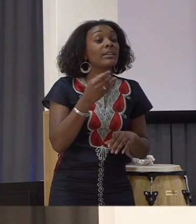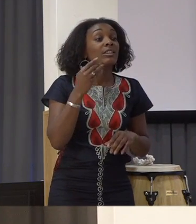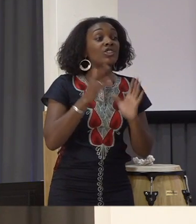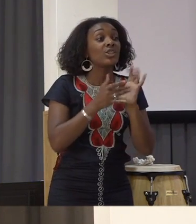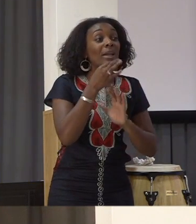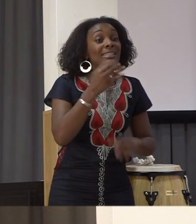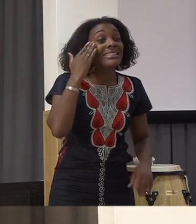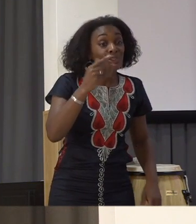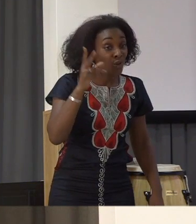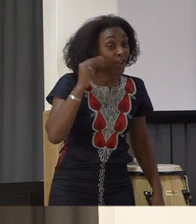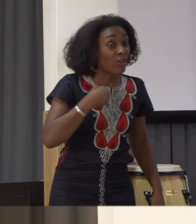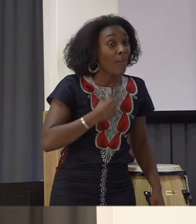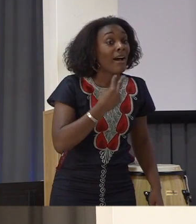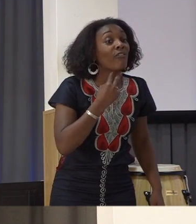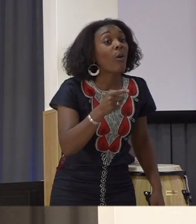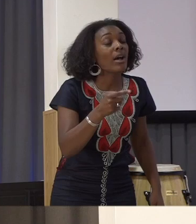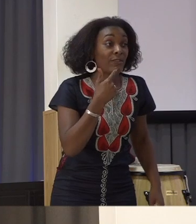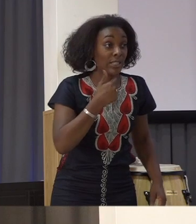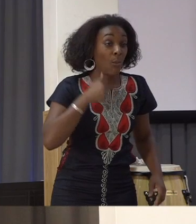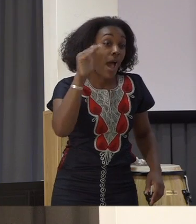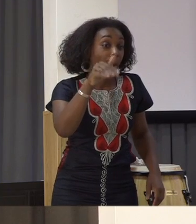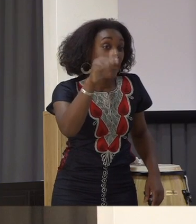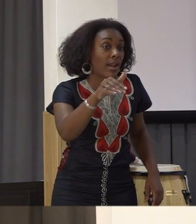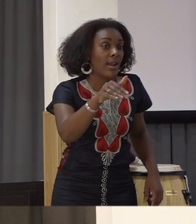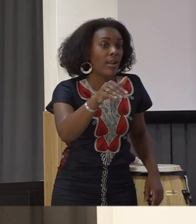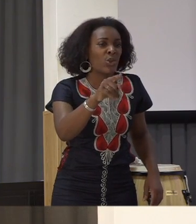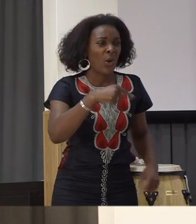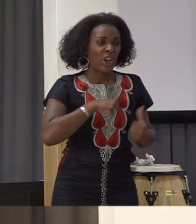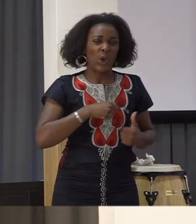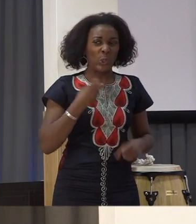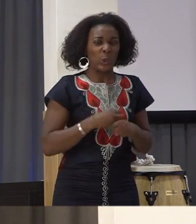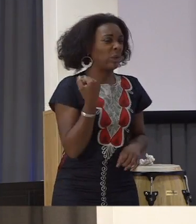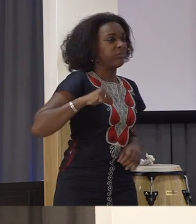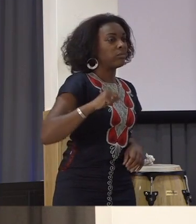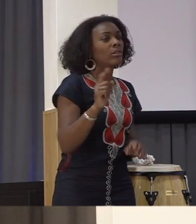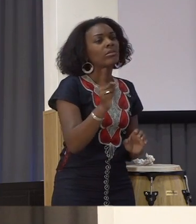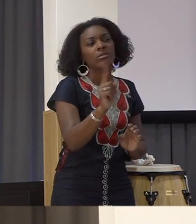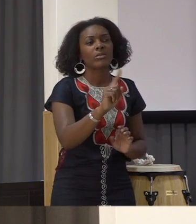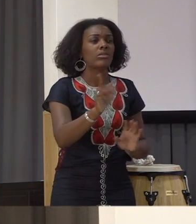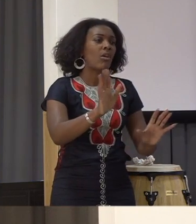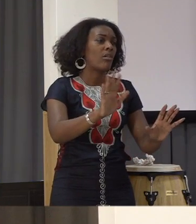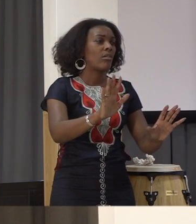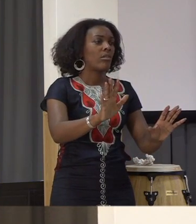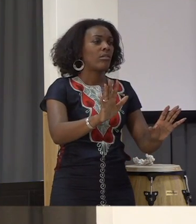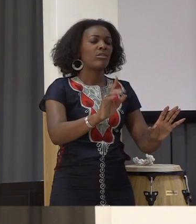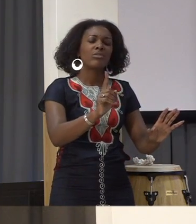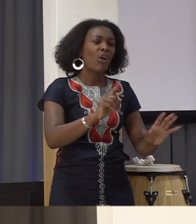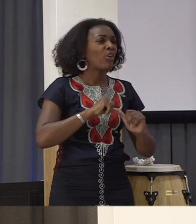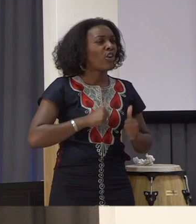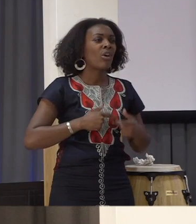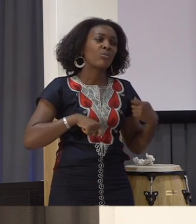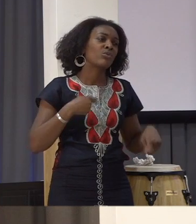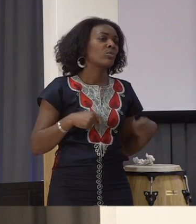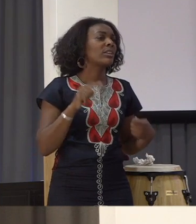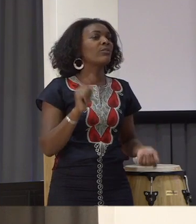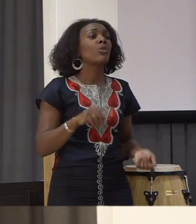Quand tu entends la voix de Dieu, que ce soit par un serviteur, une servante, par des chants, des prières, une prophétie, une interprétation, peu importe. Jésus parle tantôt